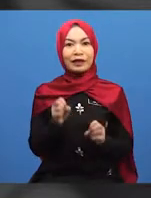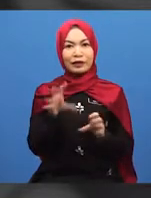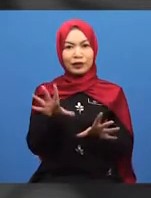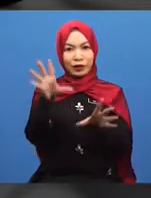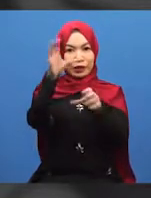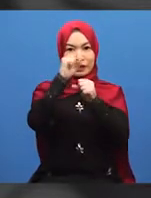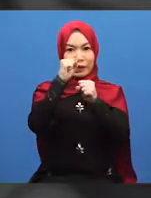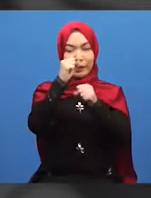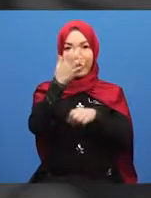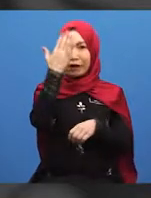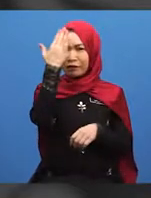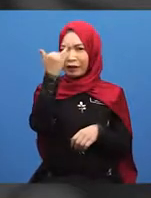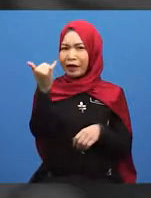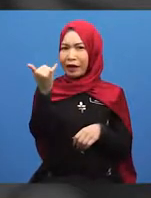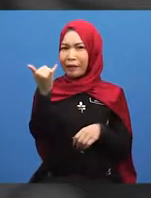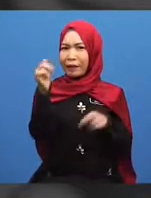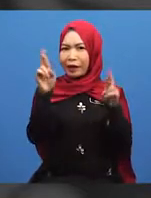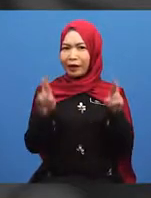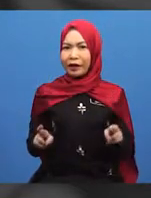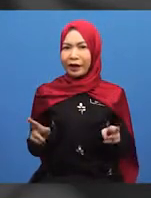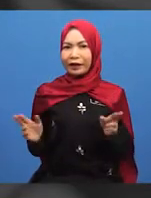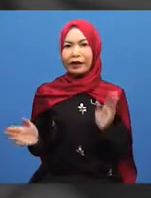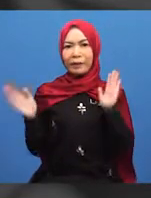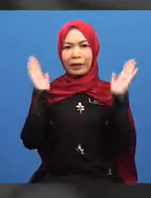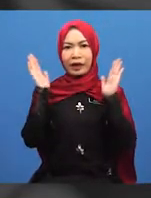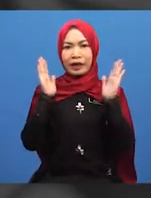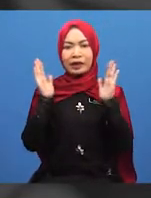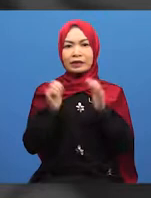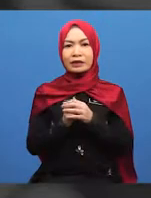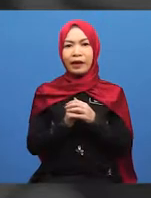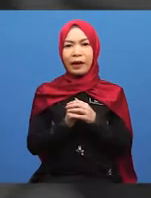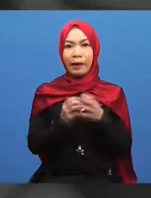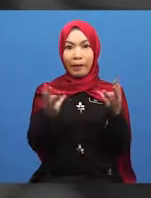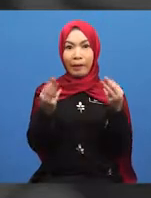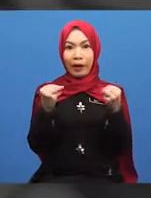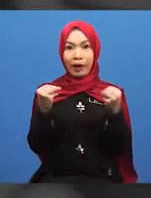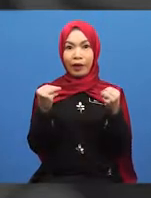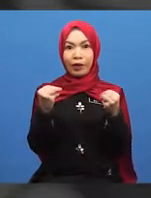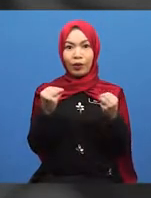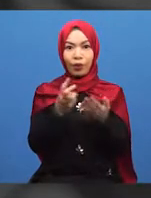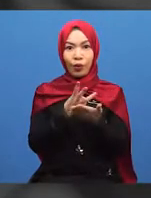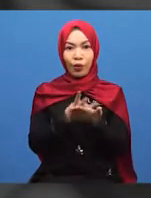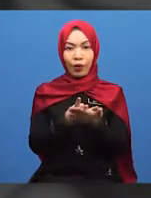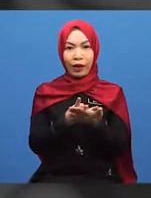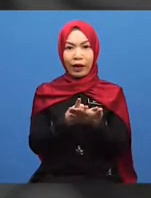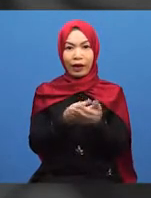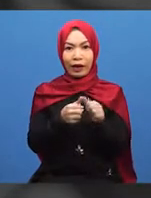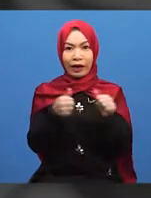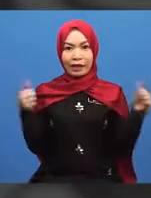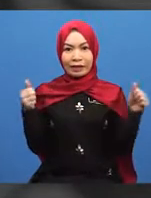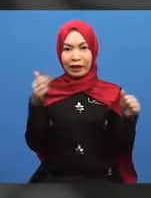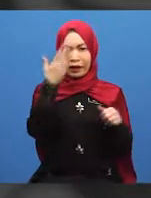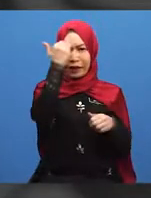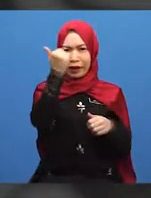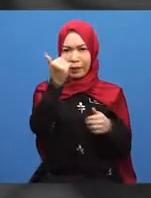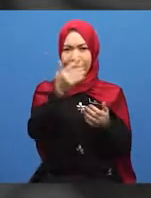ialah kenapa rakyat Malaysia ingin meminta mata wang asing? Umpamanya, kenapa rakyat Malaysia membeli